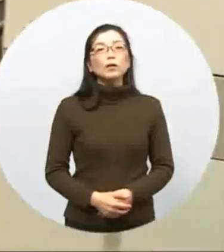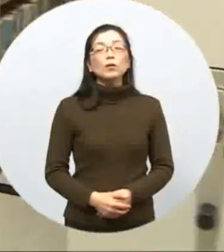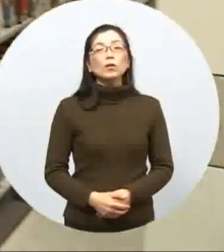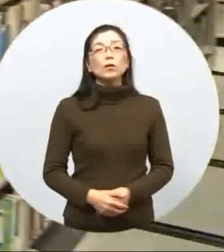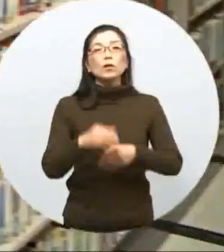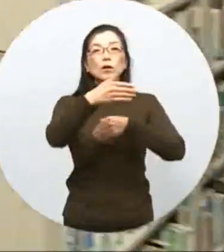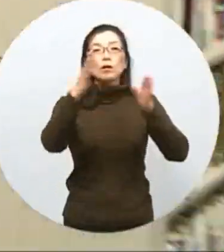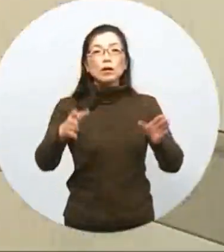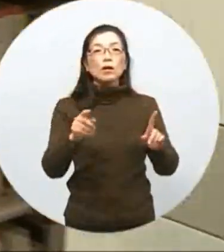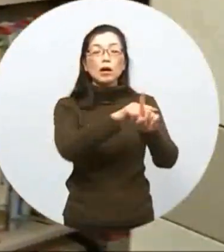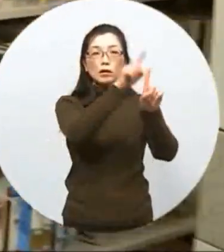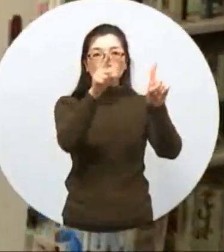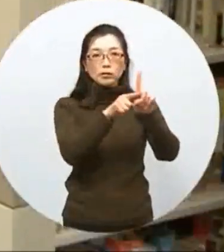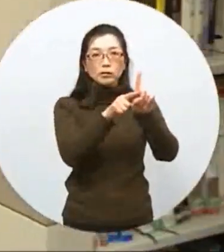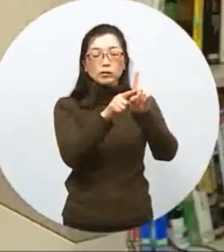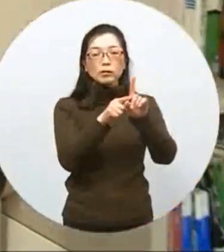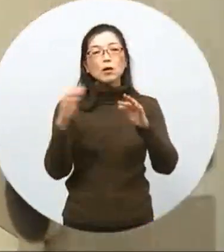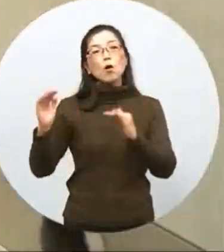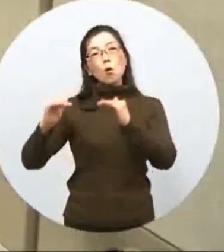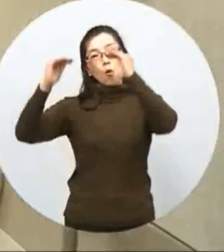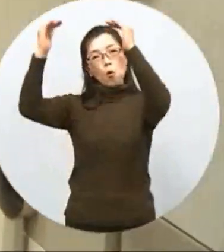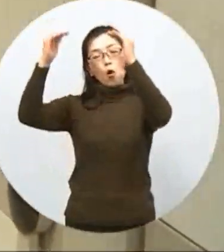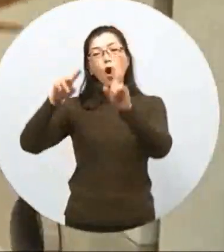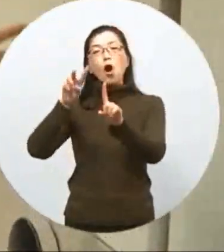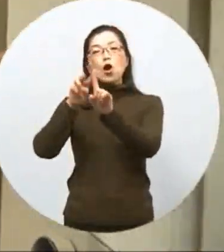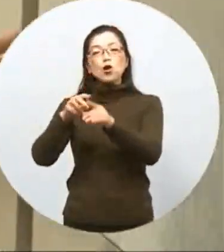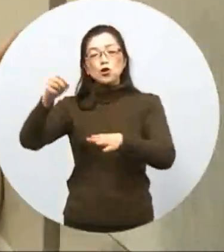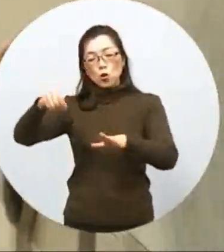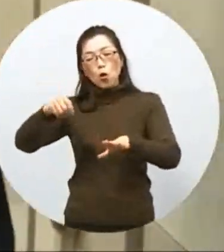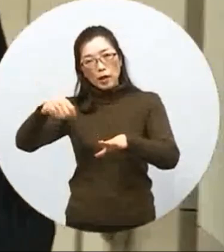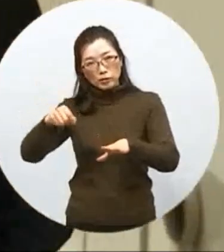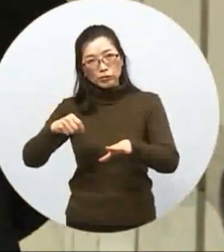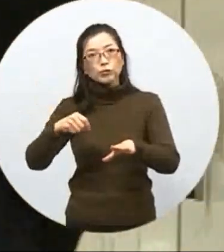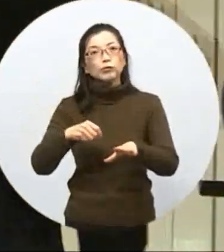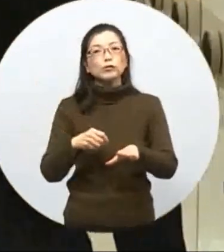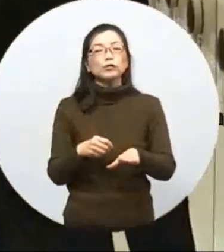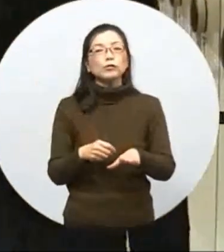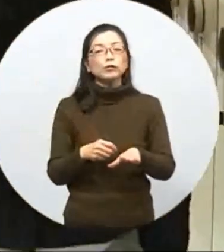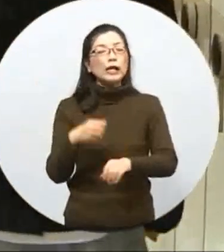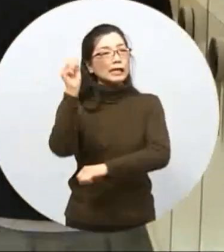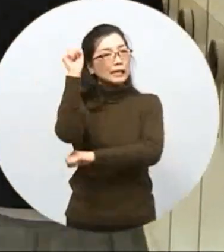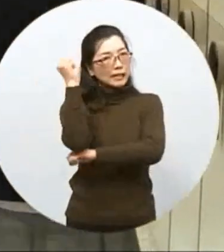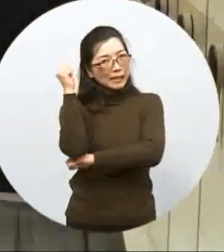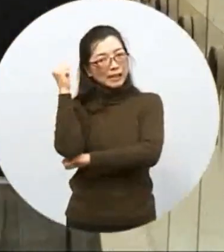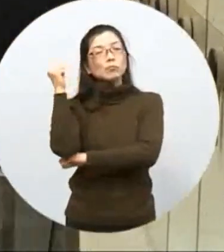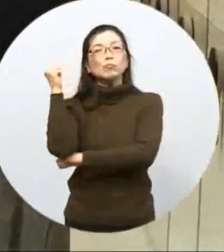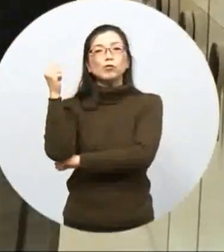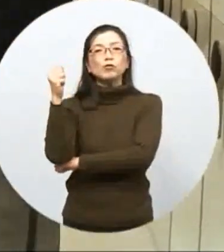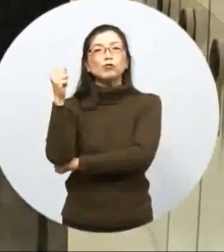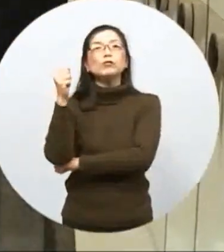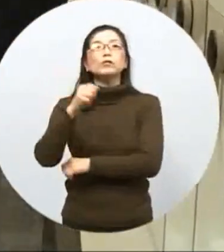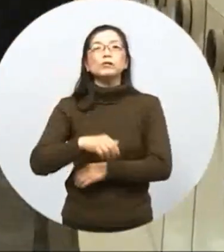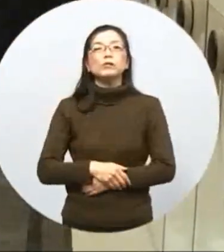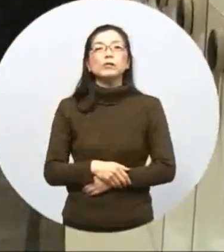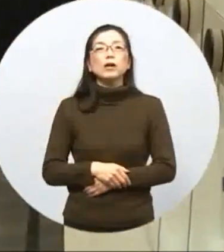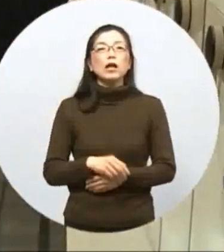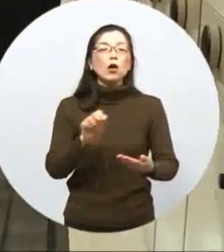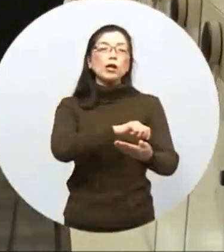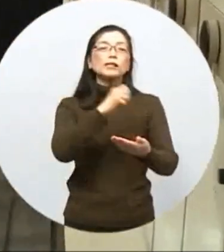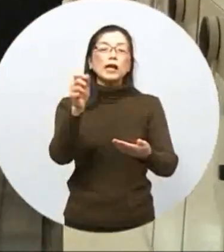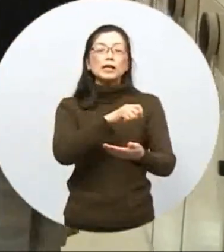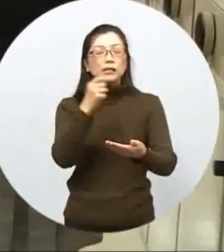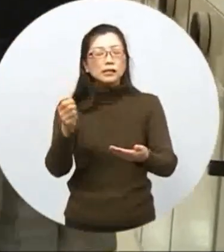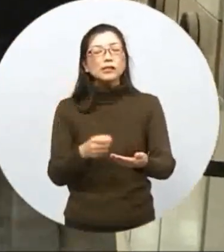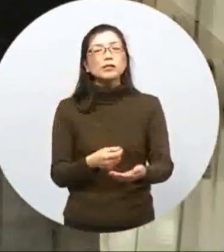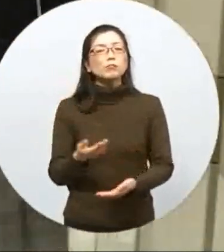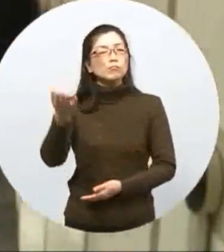しては、大人の方の小説本とあとは新聞のバックナンバーなどあと雑誌の古い